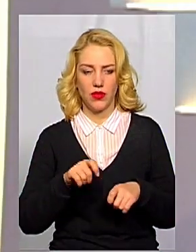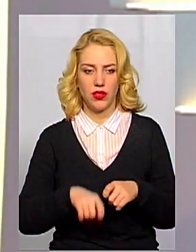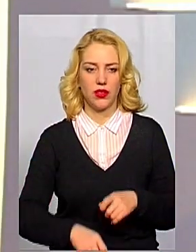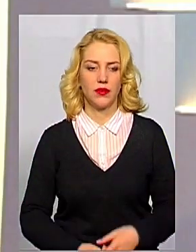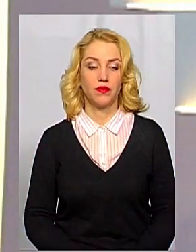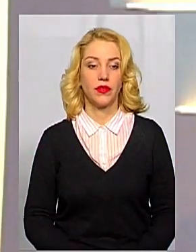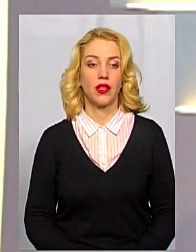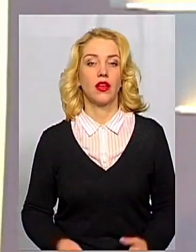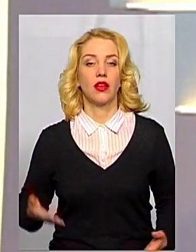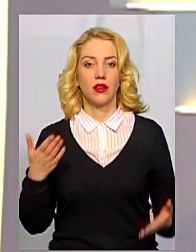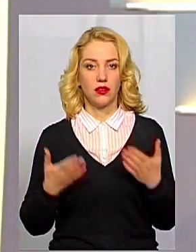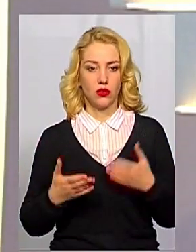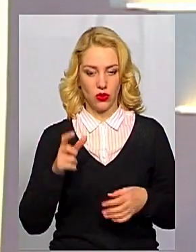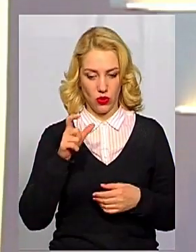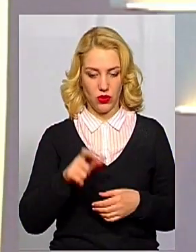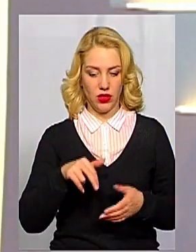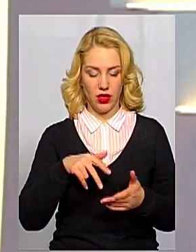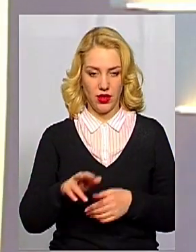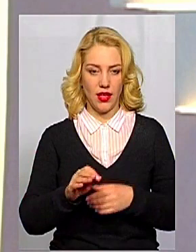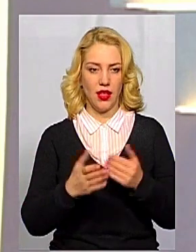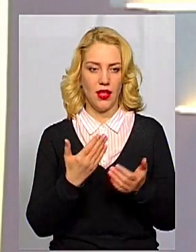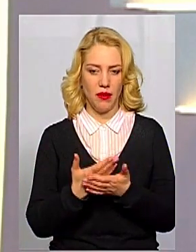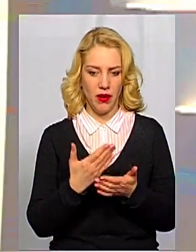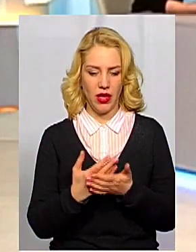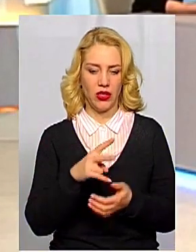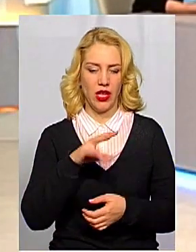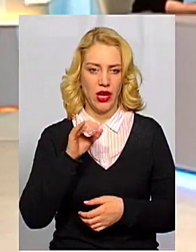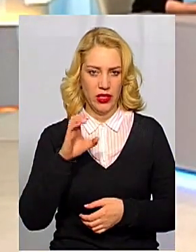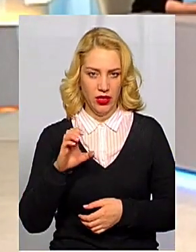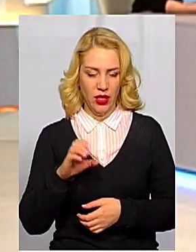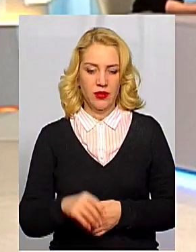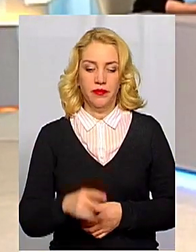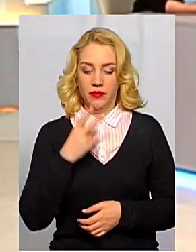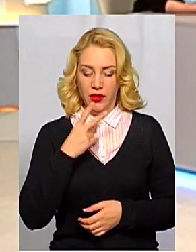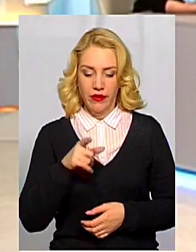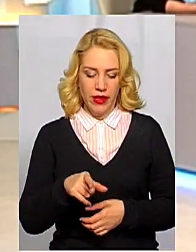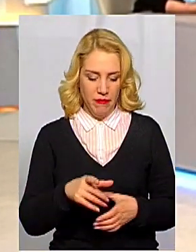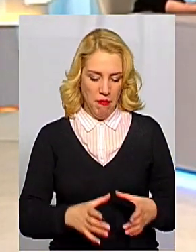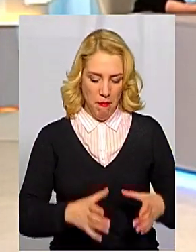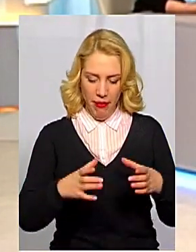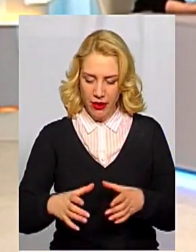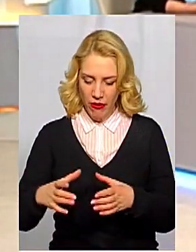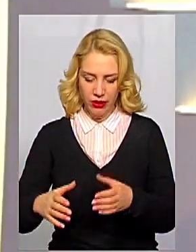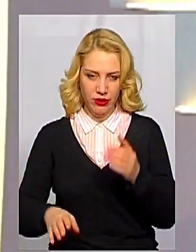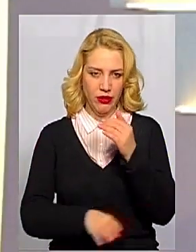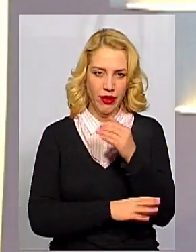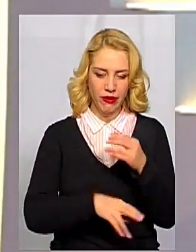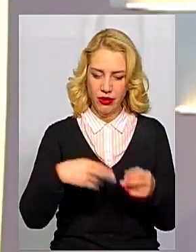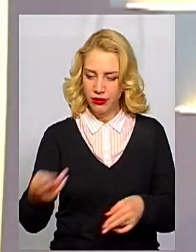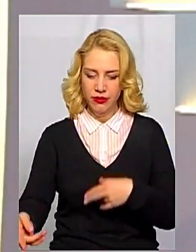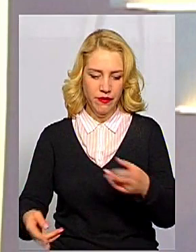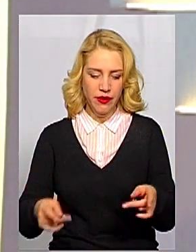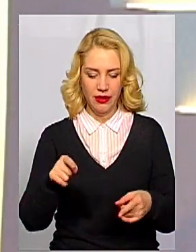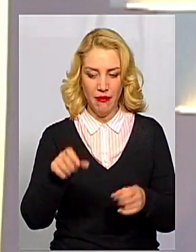бумагам. Скажіть, будь ласка, от якщо просто людина йде лісом і бачить, от лежать стовбури дерев чи пеньки, там якось позначено, може людина визначити